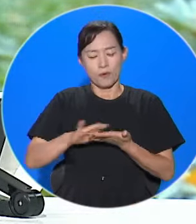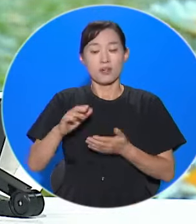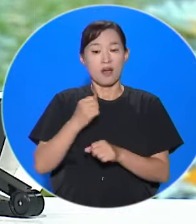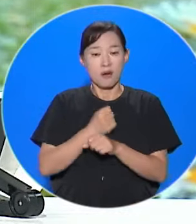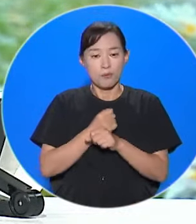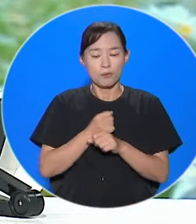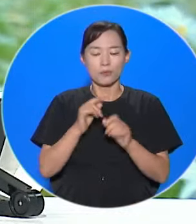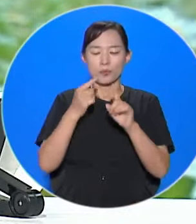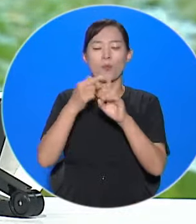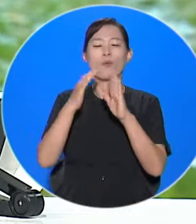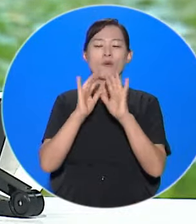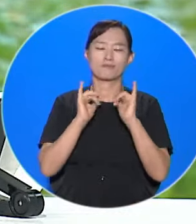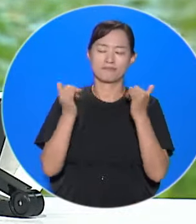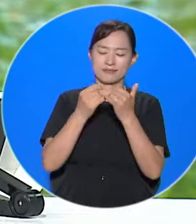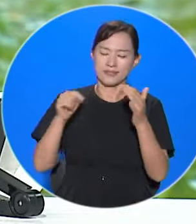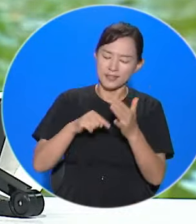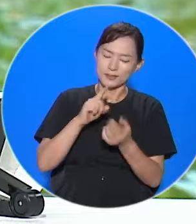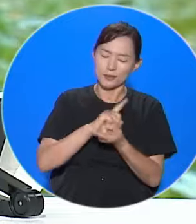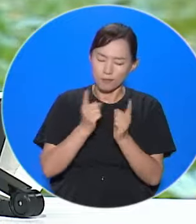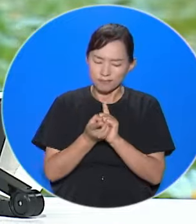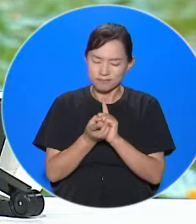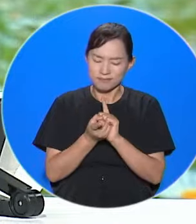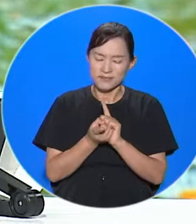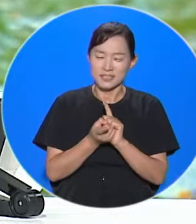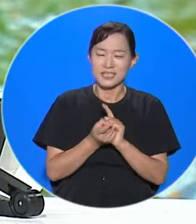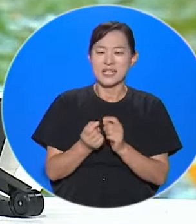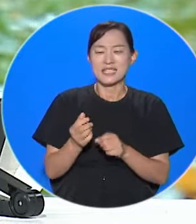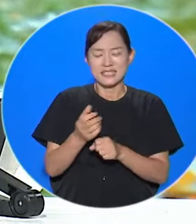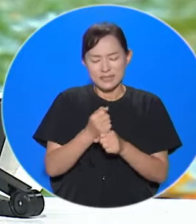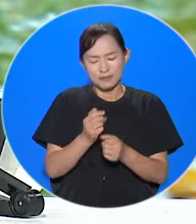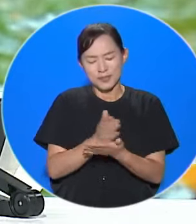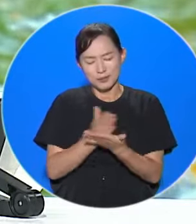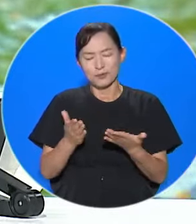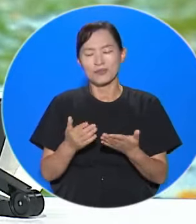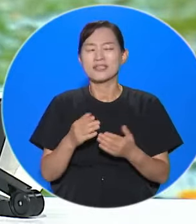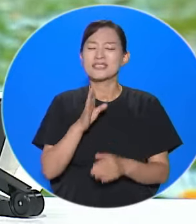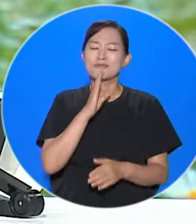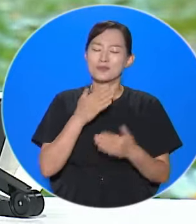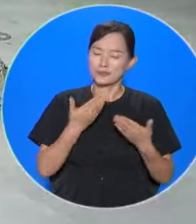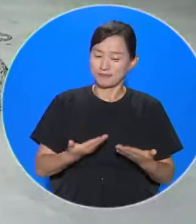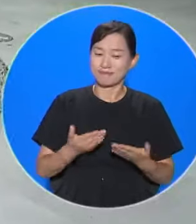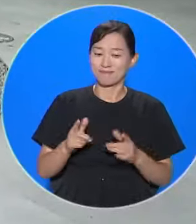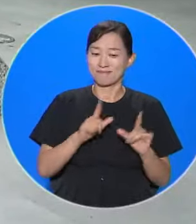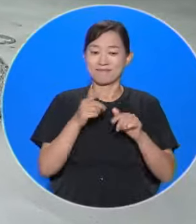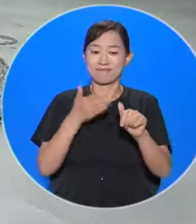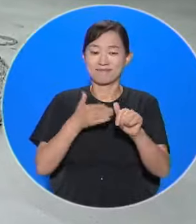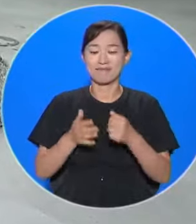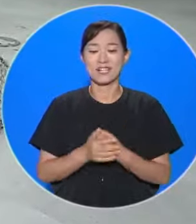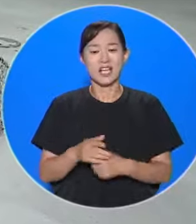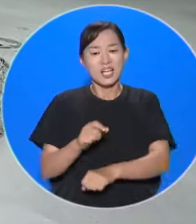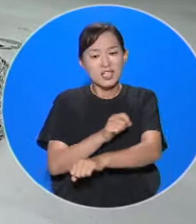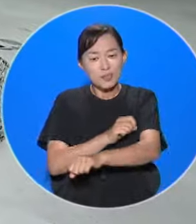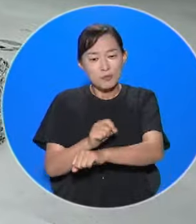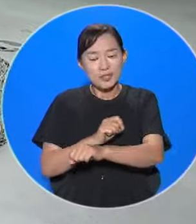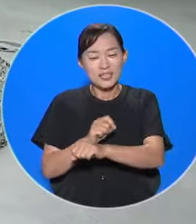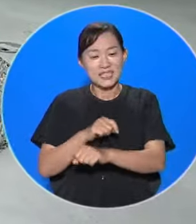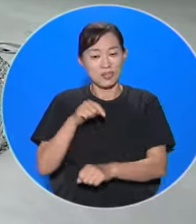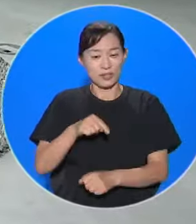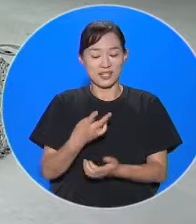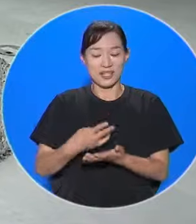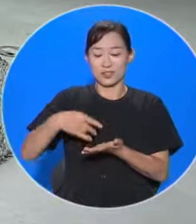교회 공동체 안에서 서로의 짐을 나누며 참된 쉼을 누립시다. 특별히 굿TV 달리다굼 동역자들과